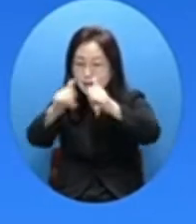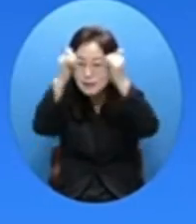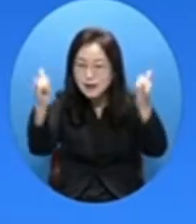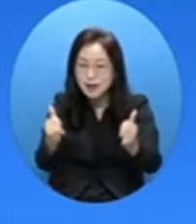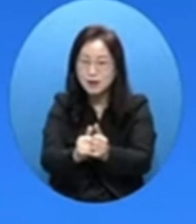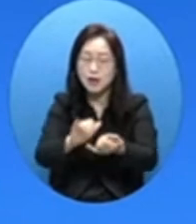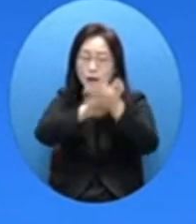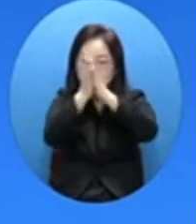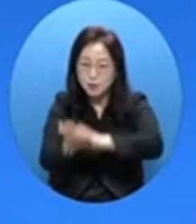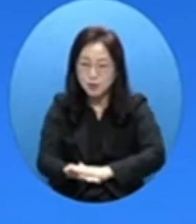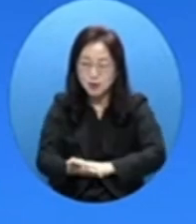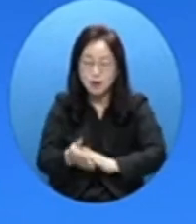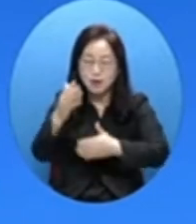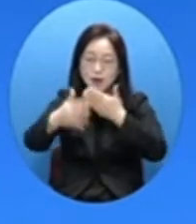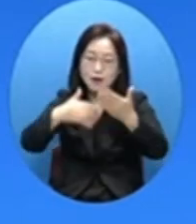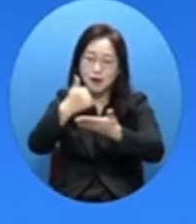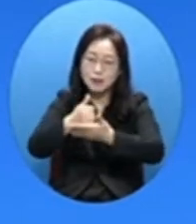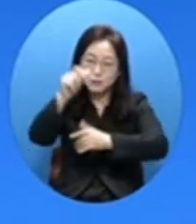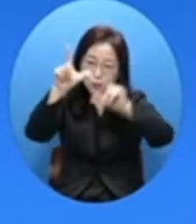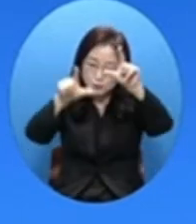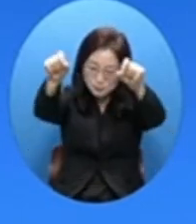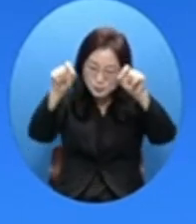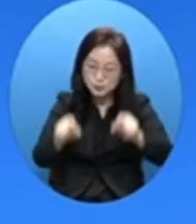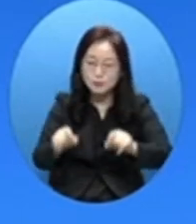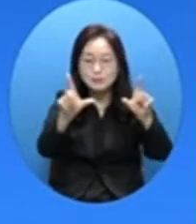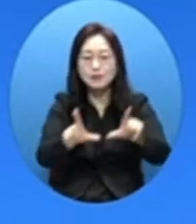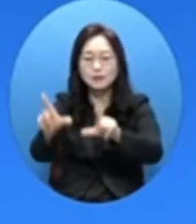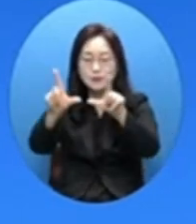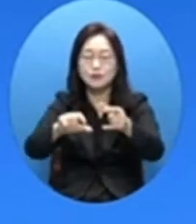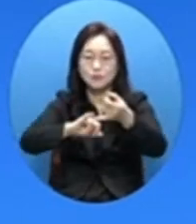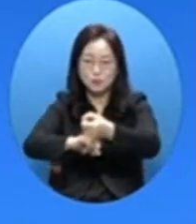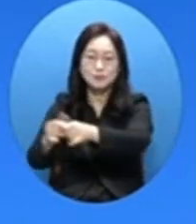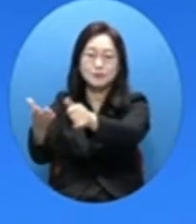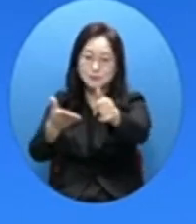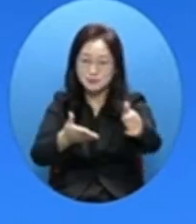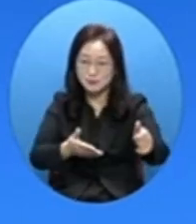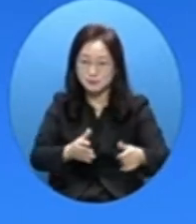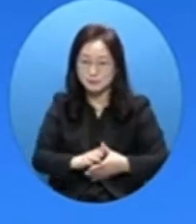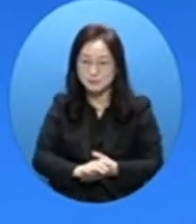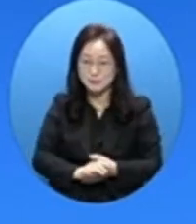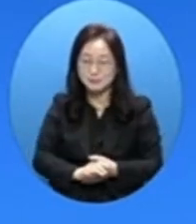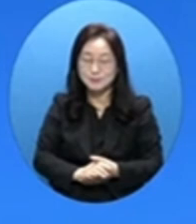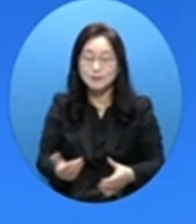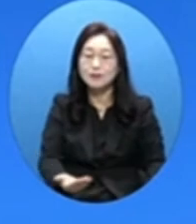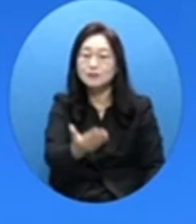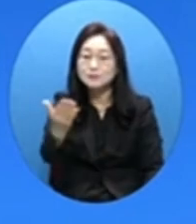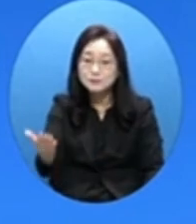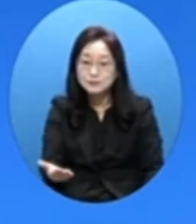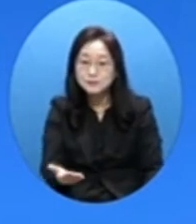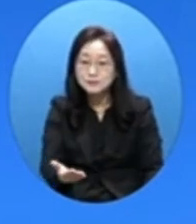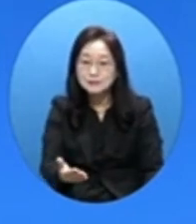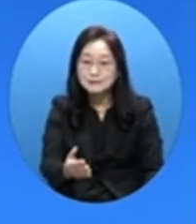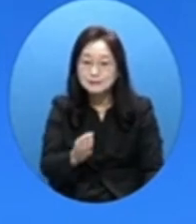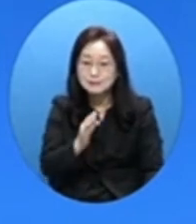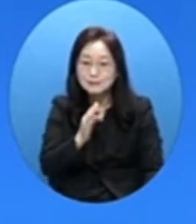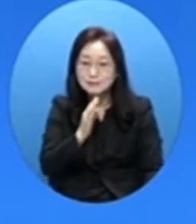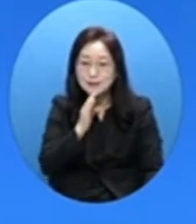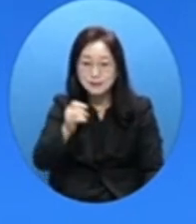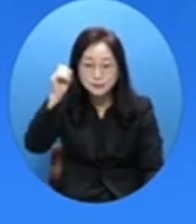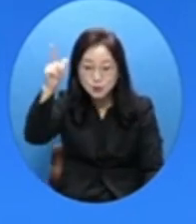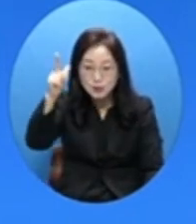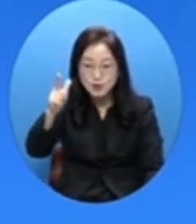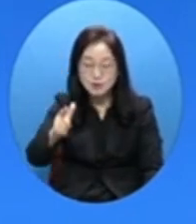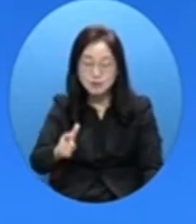위대한 하나님의 역사를 나타내는 주님의 귀한 일꾼이 우리 모두가 되어야 할 것입니다. 여러분, 여러분이 바로 그 위대한